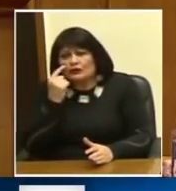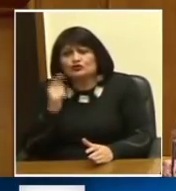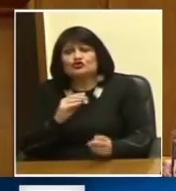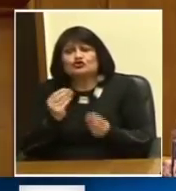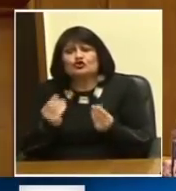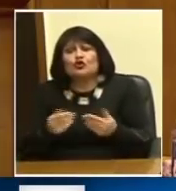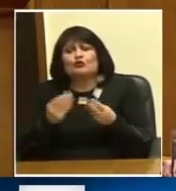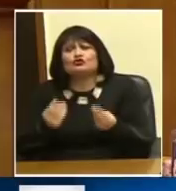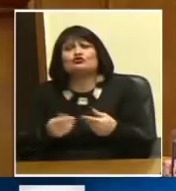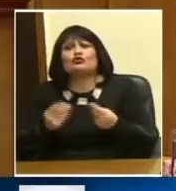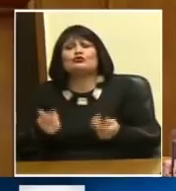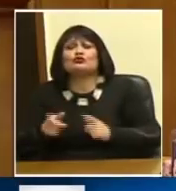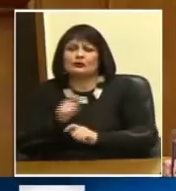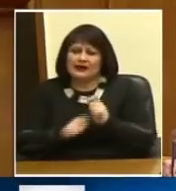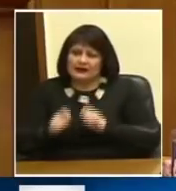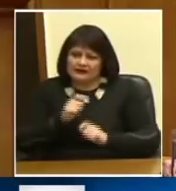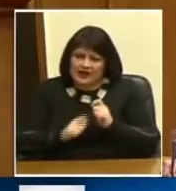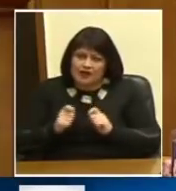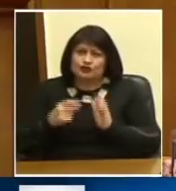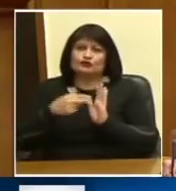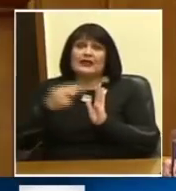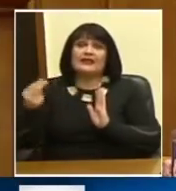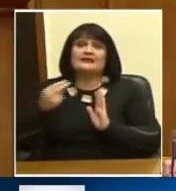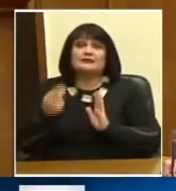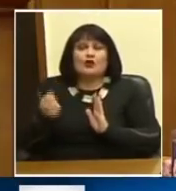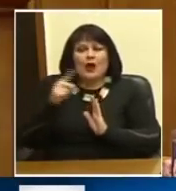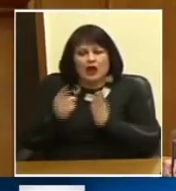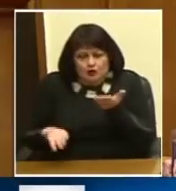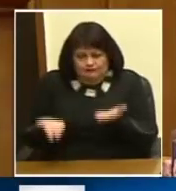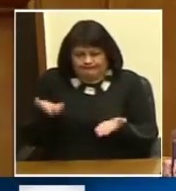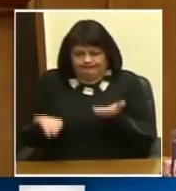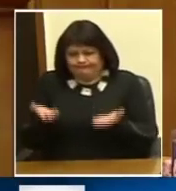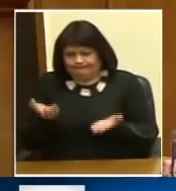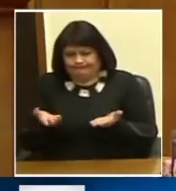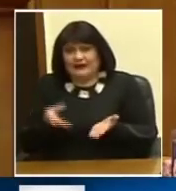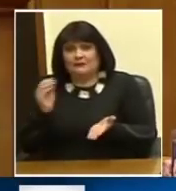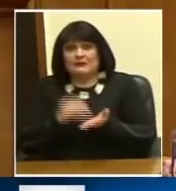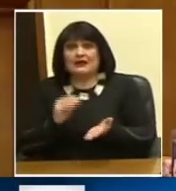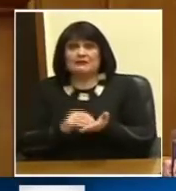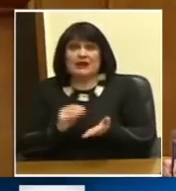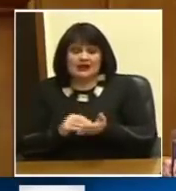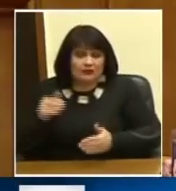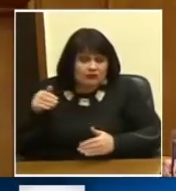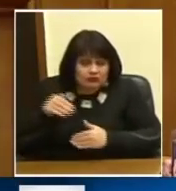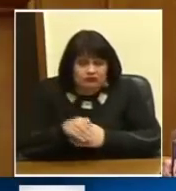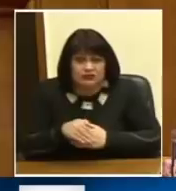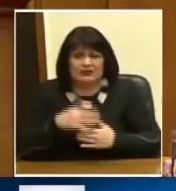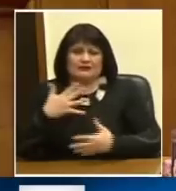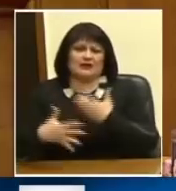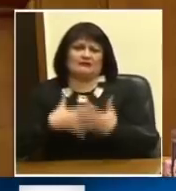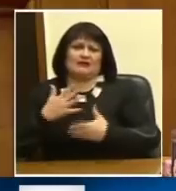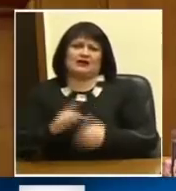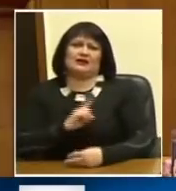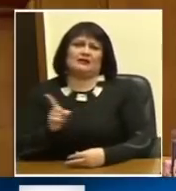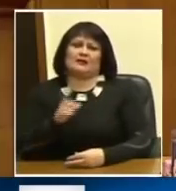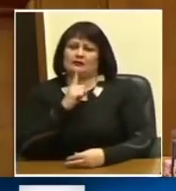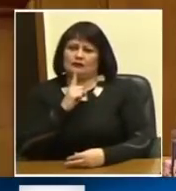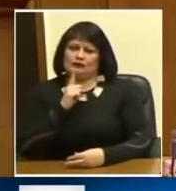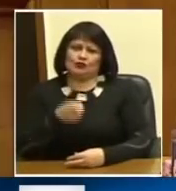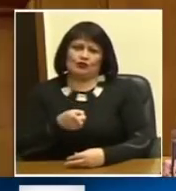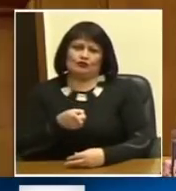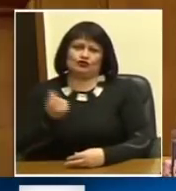να δημιουργήσουμε θεσμικά αντίβαρα ώστε να μην ξαναπεριπέσουμε σε τέτοια περιπέτεια όπως αυτή